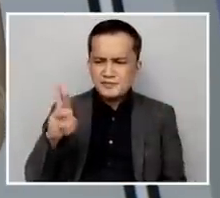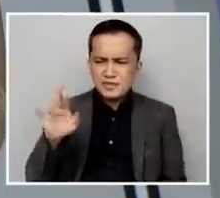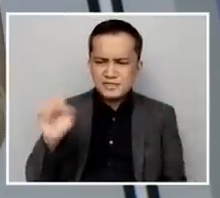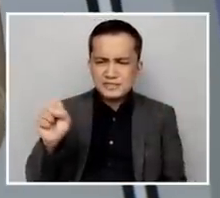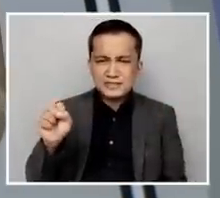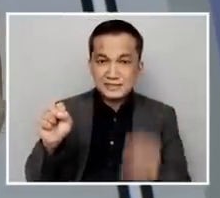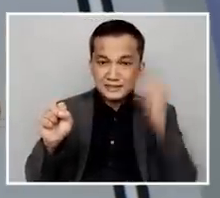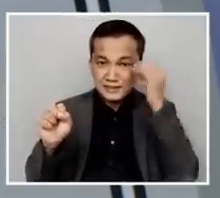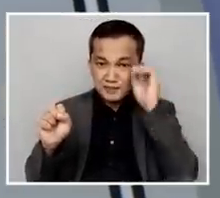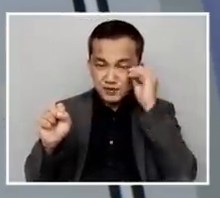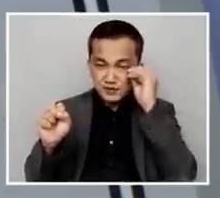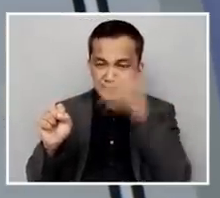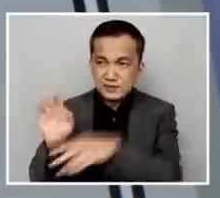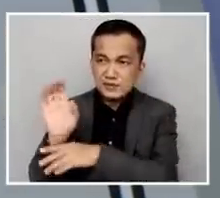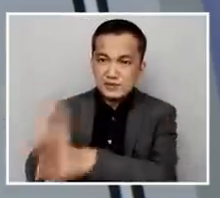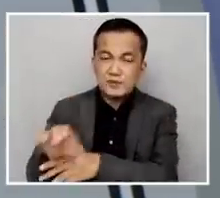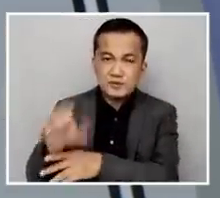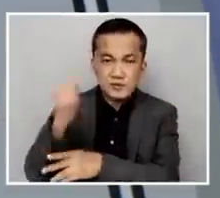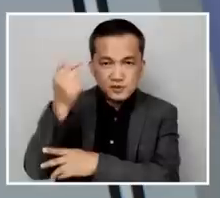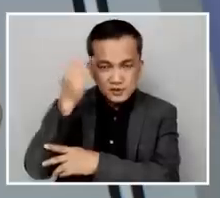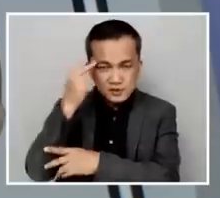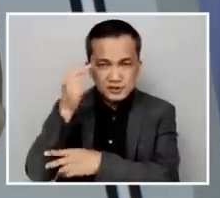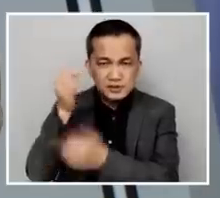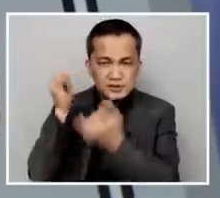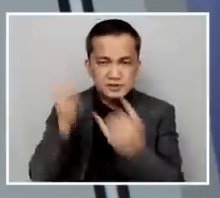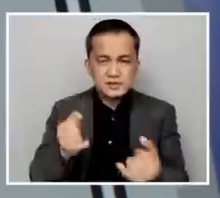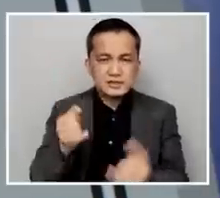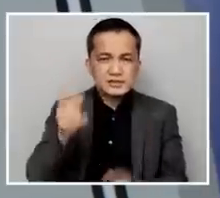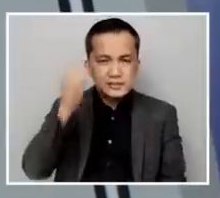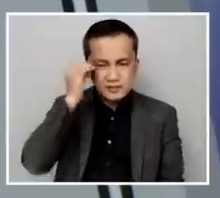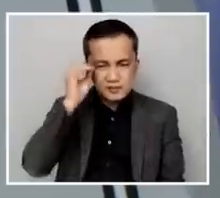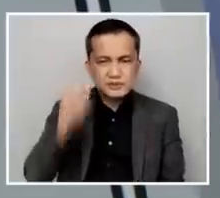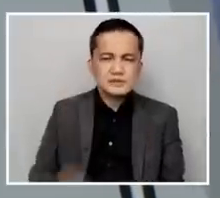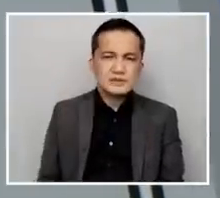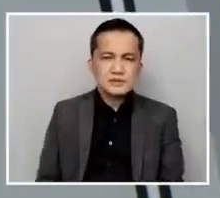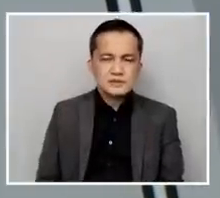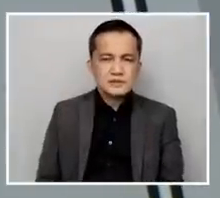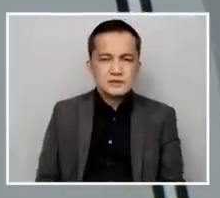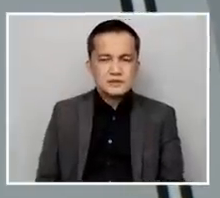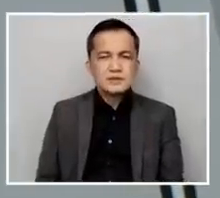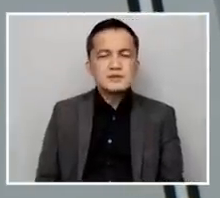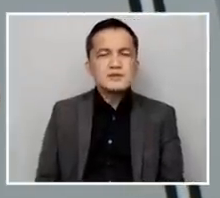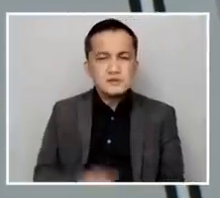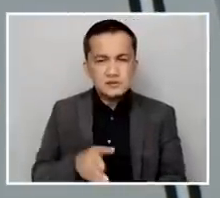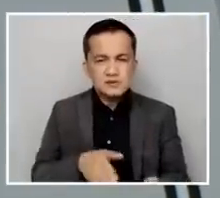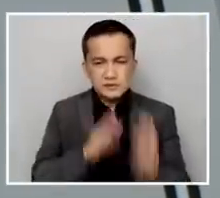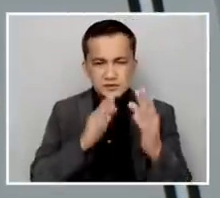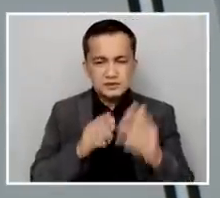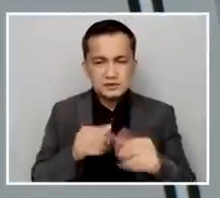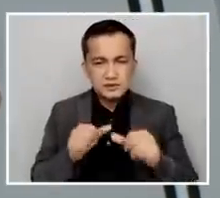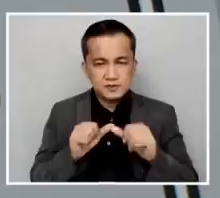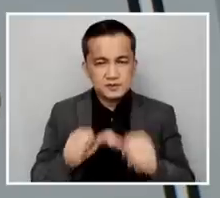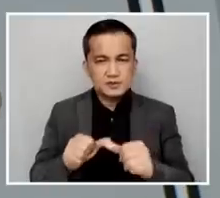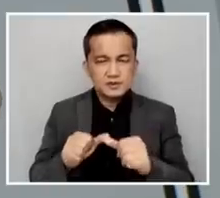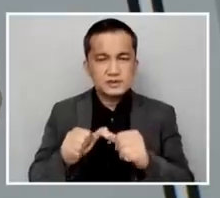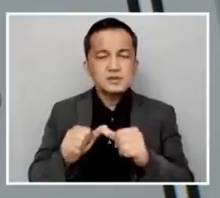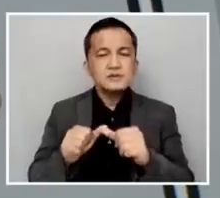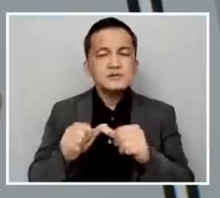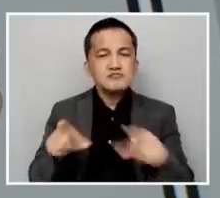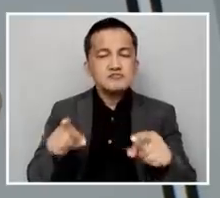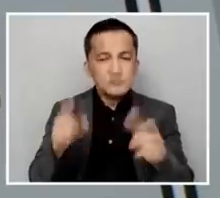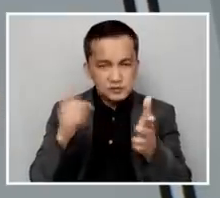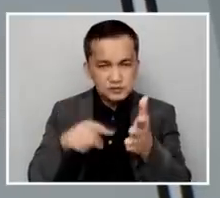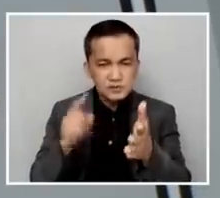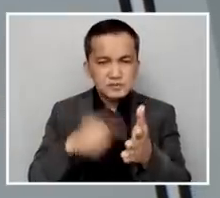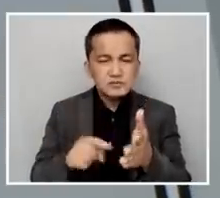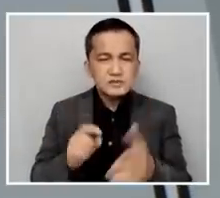para mapilitan ang gobyerno na mag-angkat ng sibuyas. Lumabas ito sa pagpapatuloy ng imbestigasyon ng Kamara sa mahal na